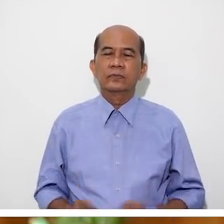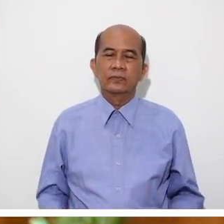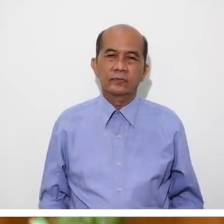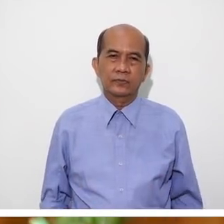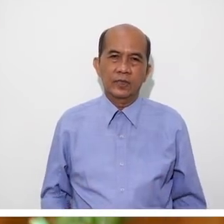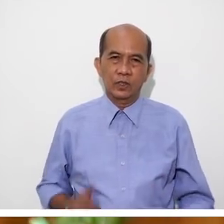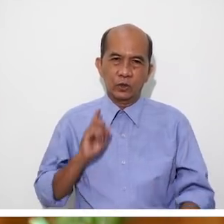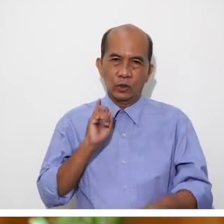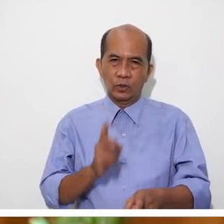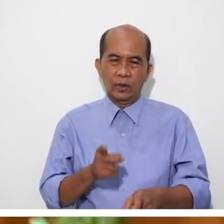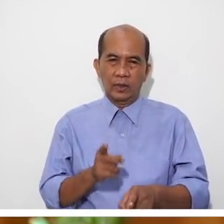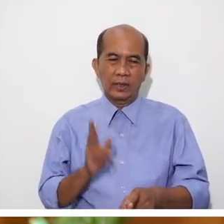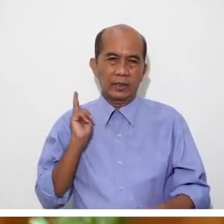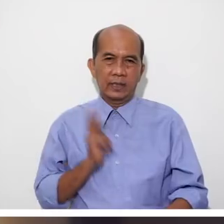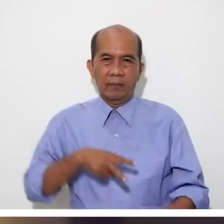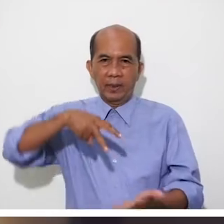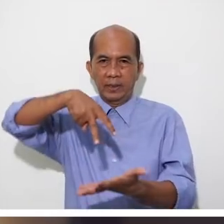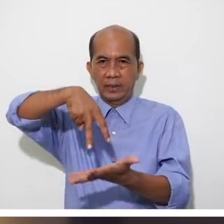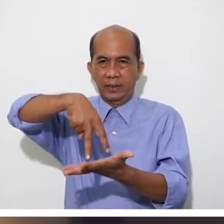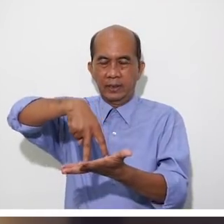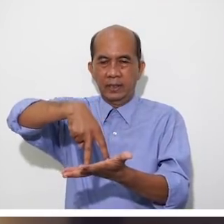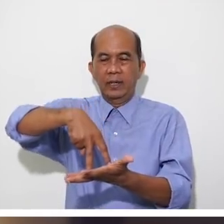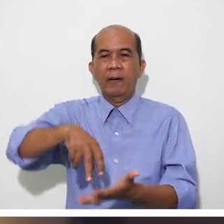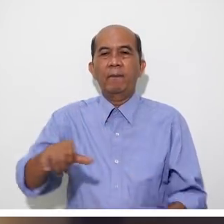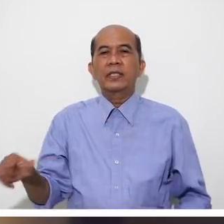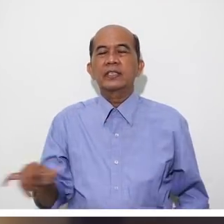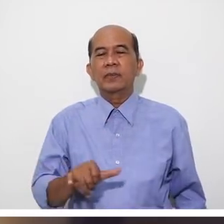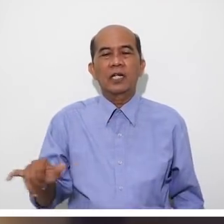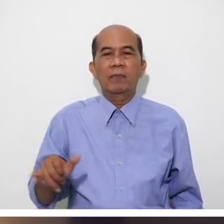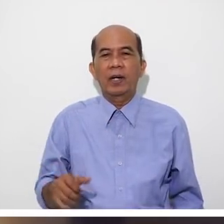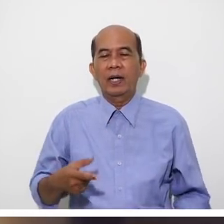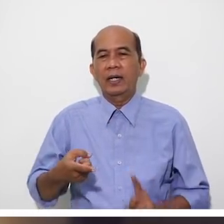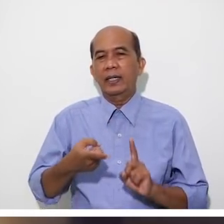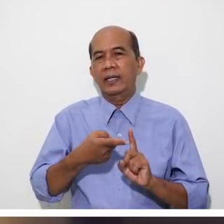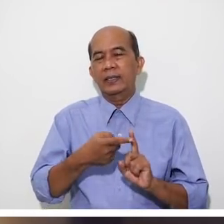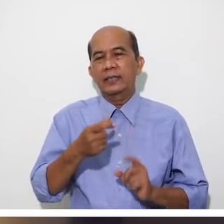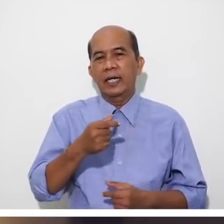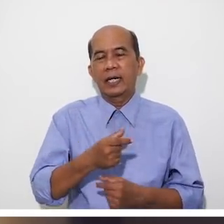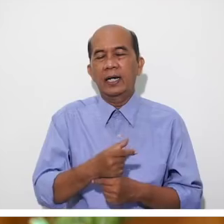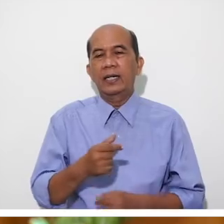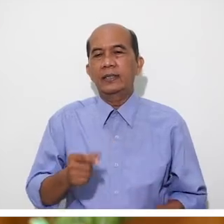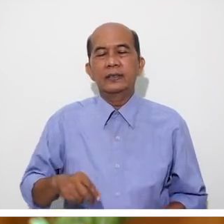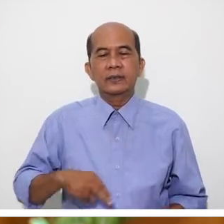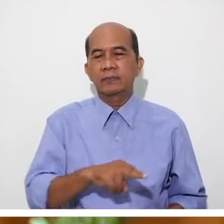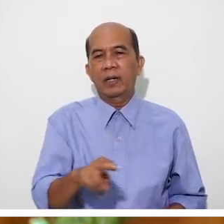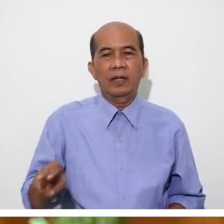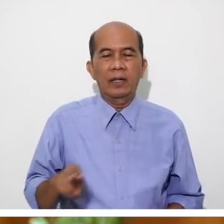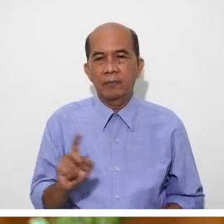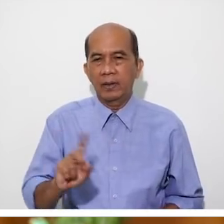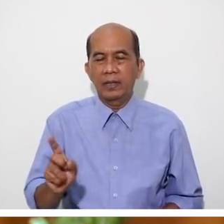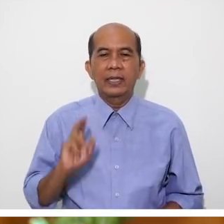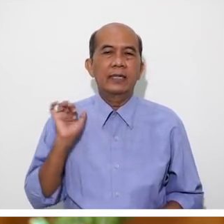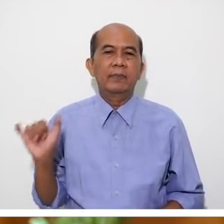Saudara, mari kita bersama-sama berdiri, bersama-sama dengan gereja segala abad dan tempat. Kita